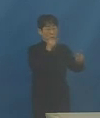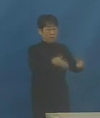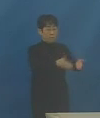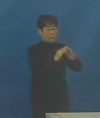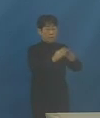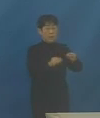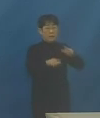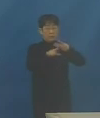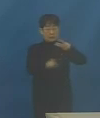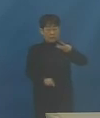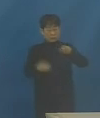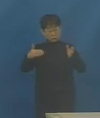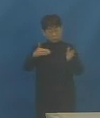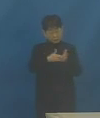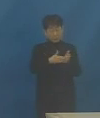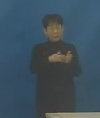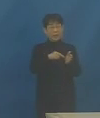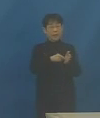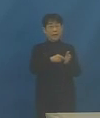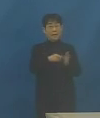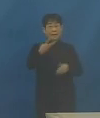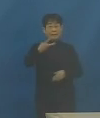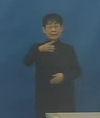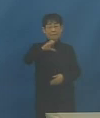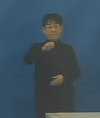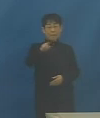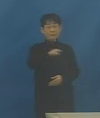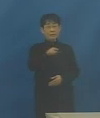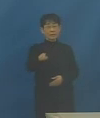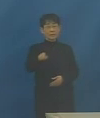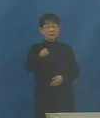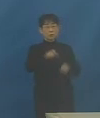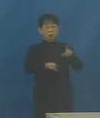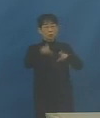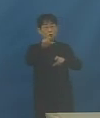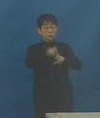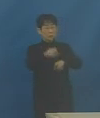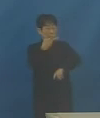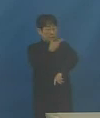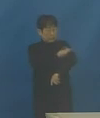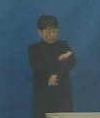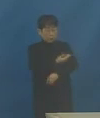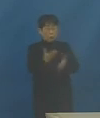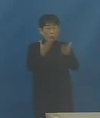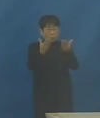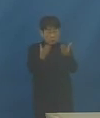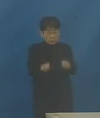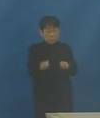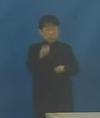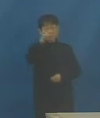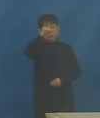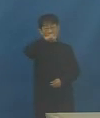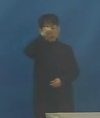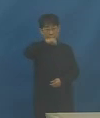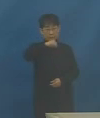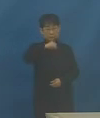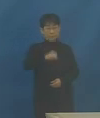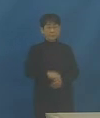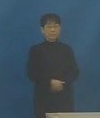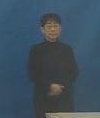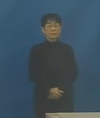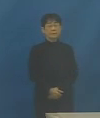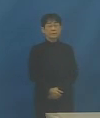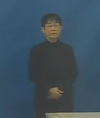3月のまずまでに3万人分の追加接種を完了しようという風に考えております